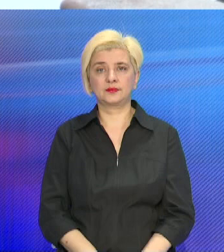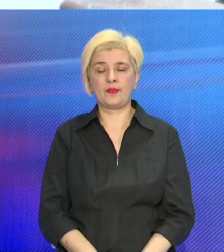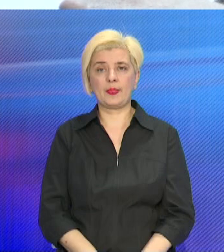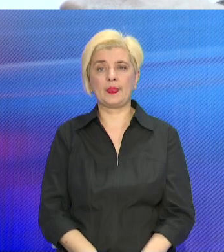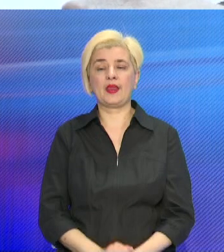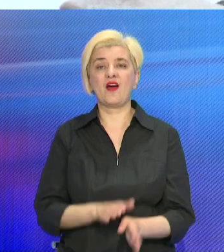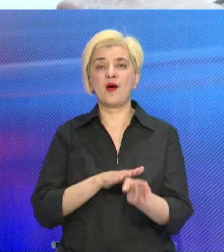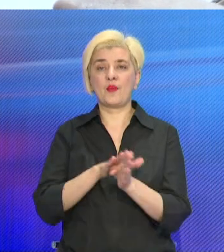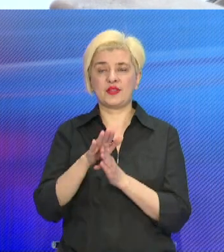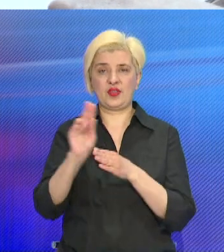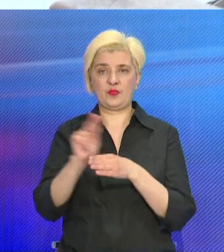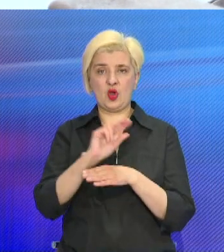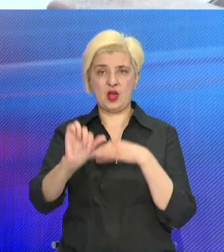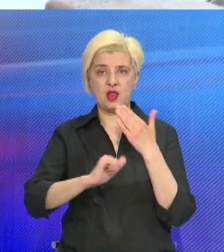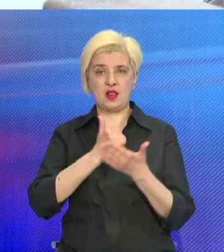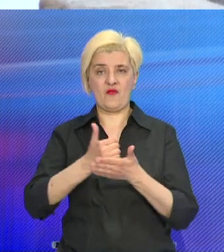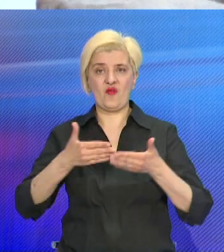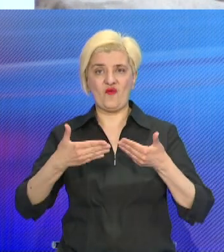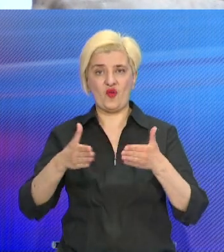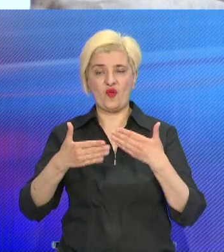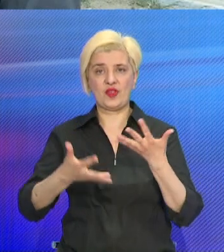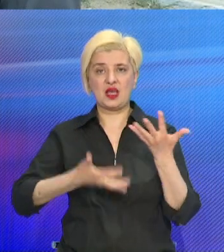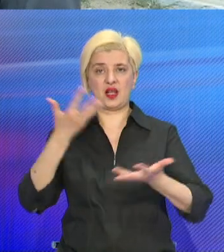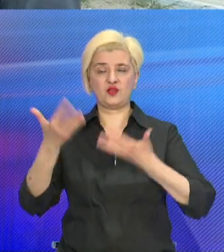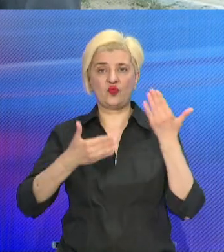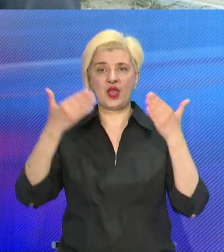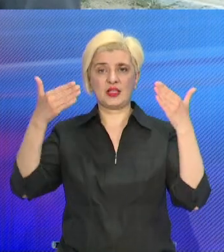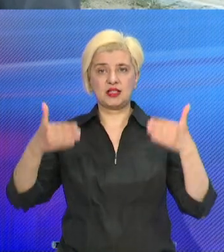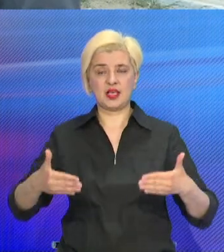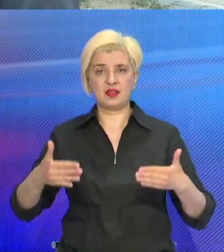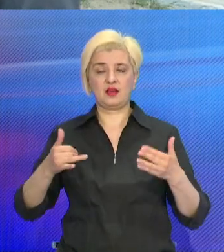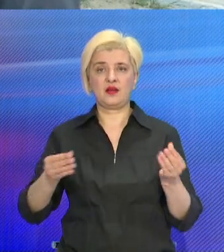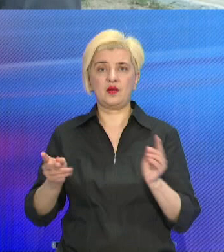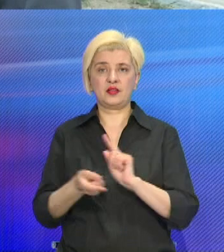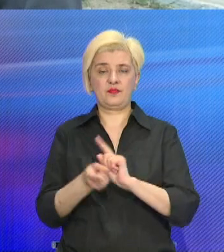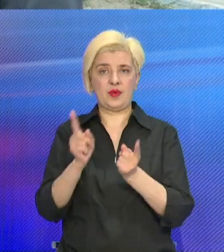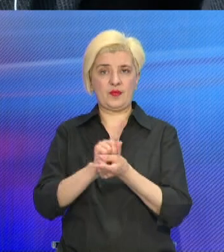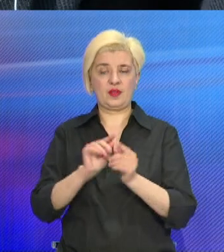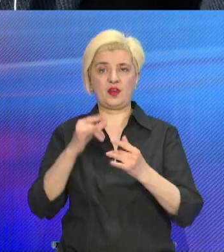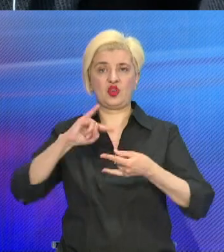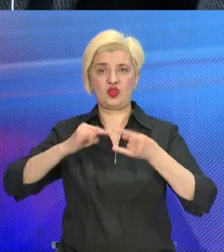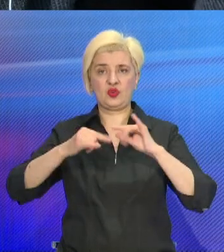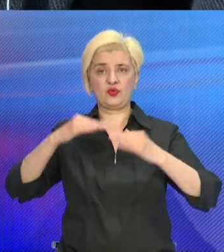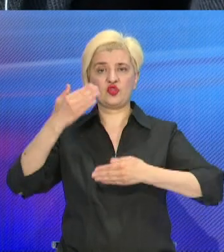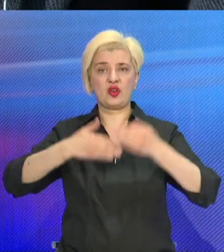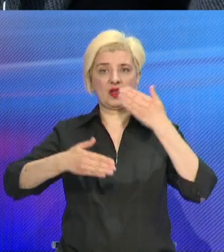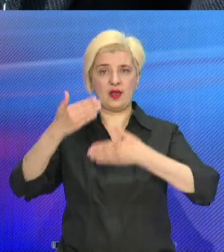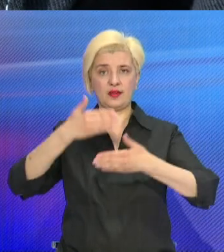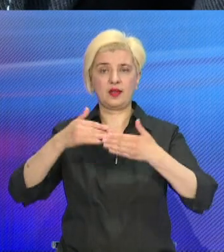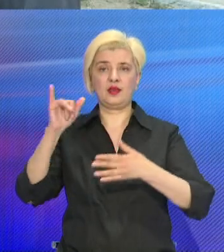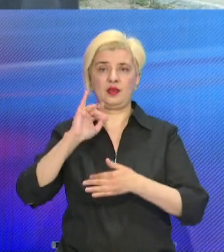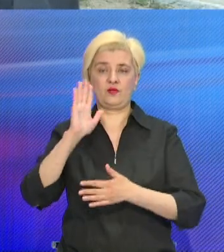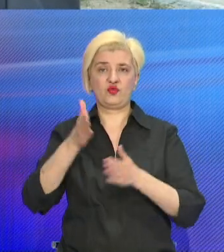Произведена реконструкция главного входа, разобраны наружные стены, выведена кирпичная кладка, делается, и будет главный